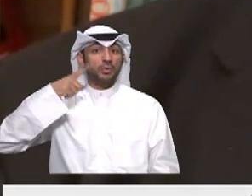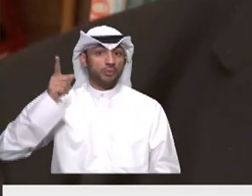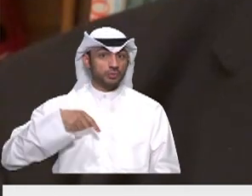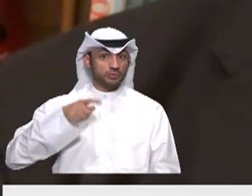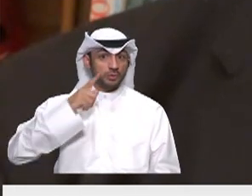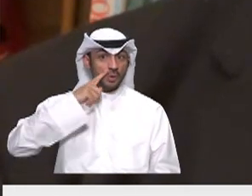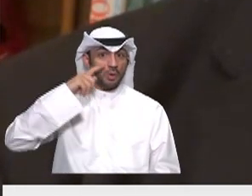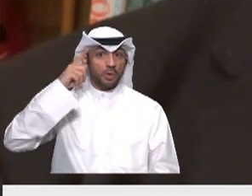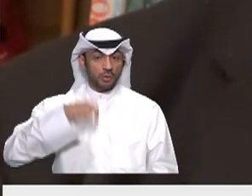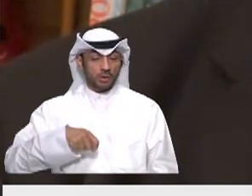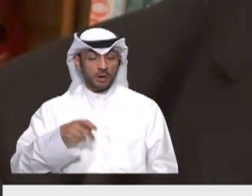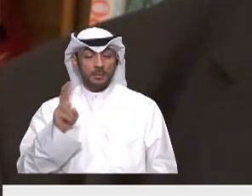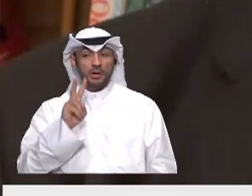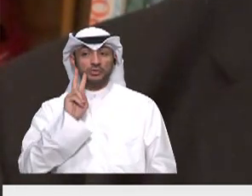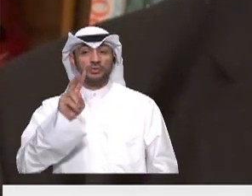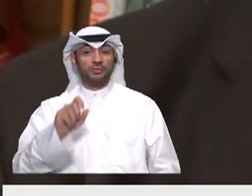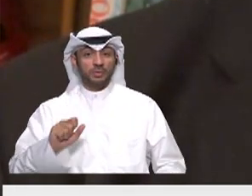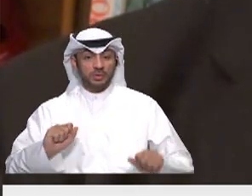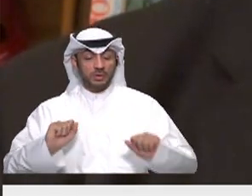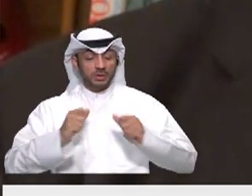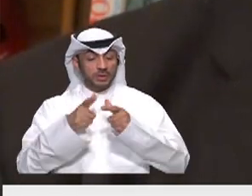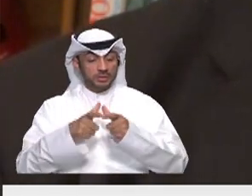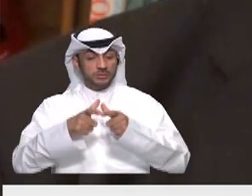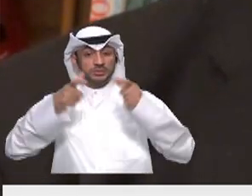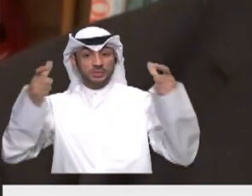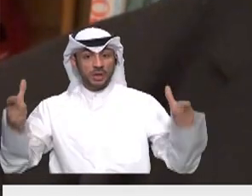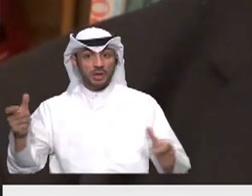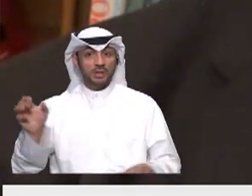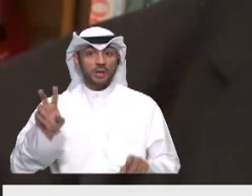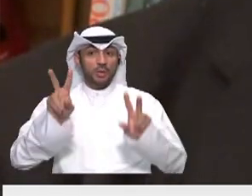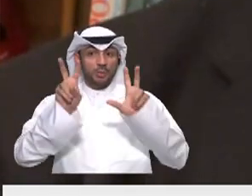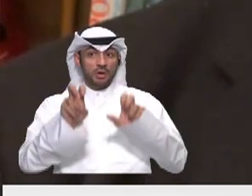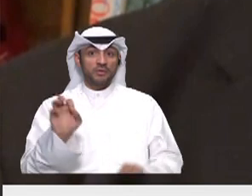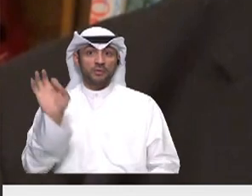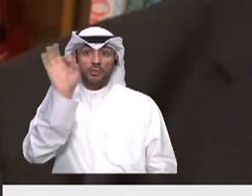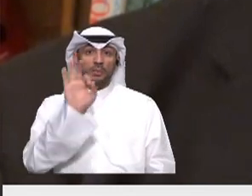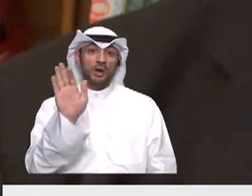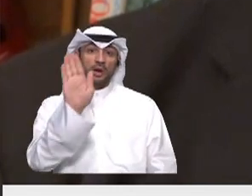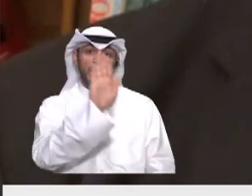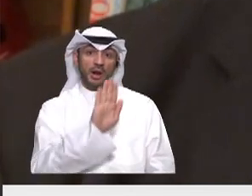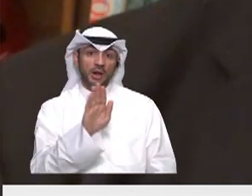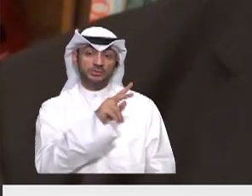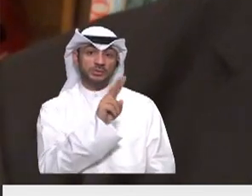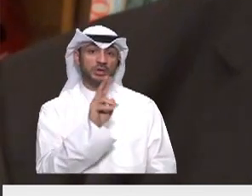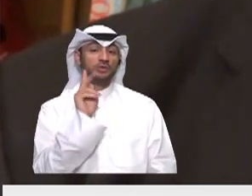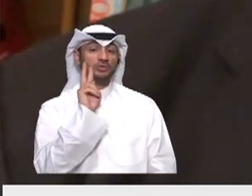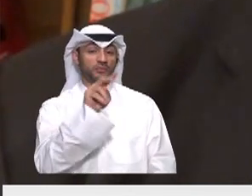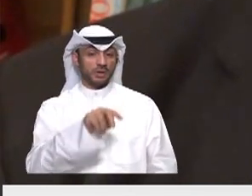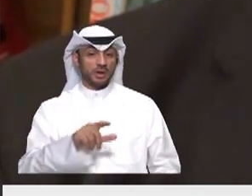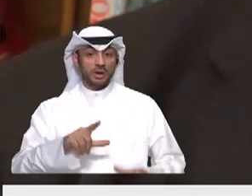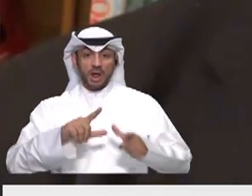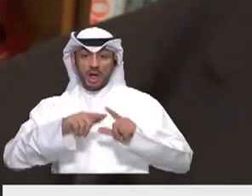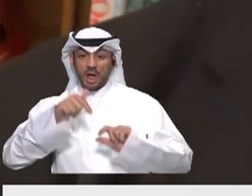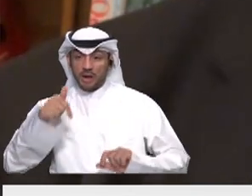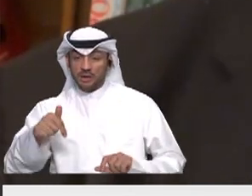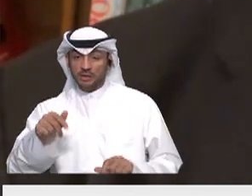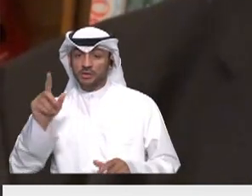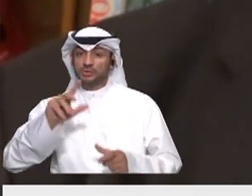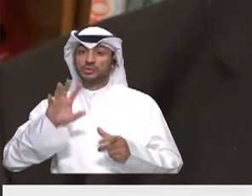تفجير الصراعات في الشرق الأوسط؟ ما هي مساحة التناغم الخليجي الأوروبي بهذا الخصوص؟